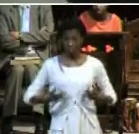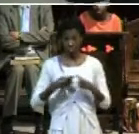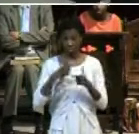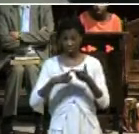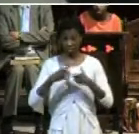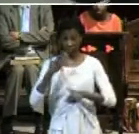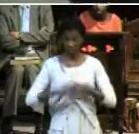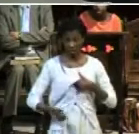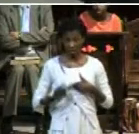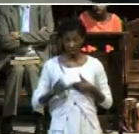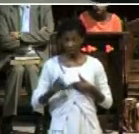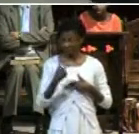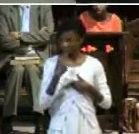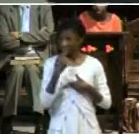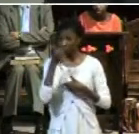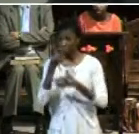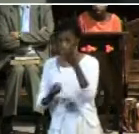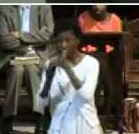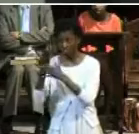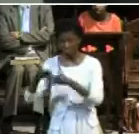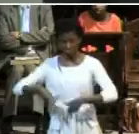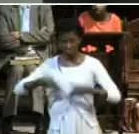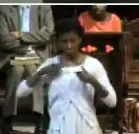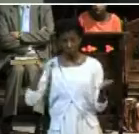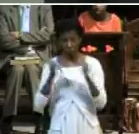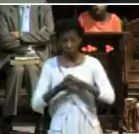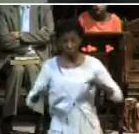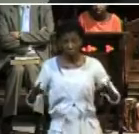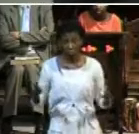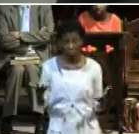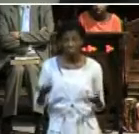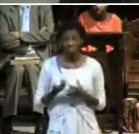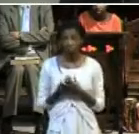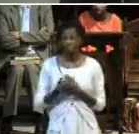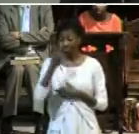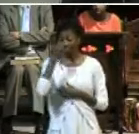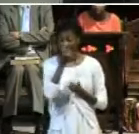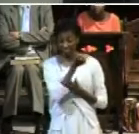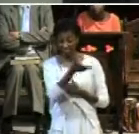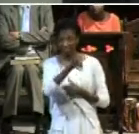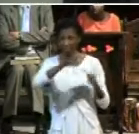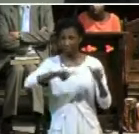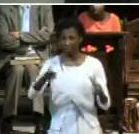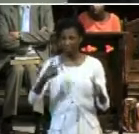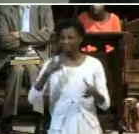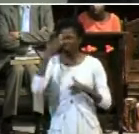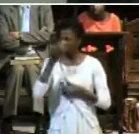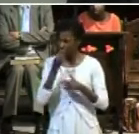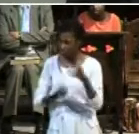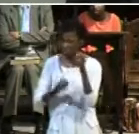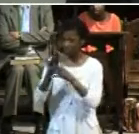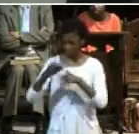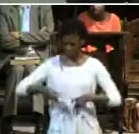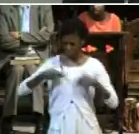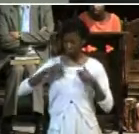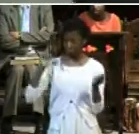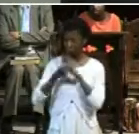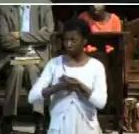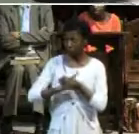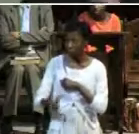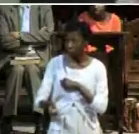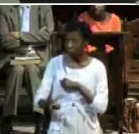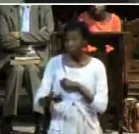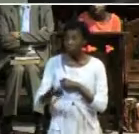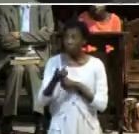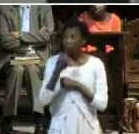En quoi l'Évangile change nos vies? Et pour ces gens-là, si l'Évangile ne change rien dans nos vies, s'ils